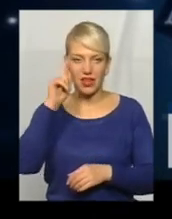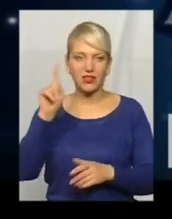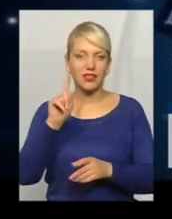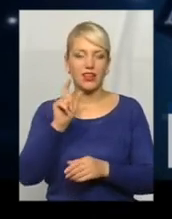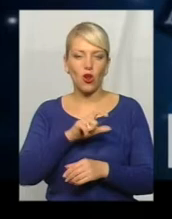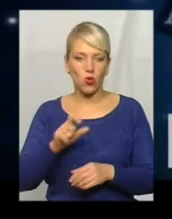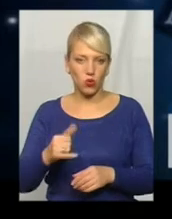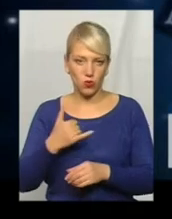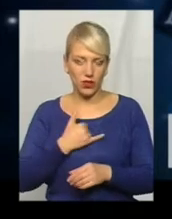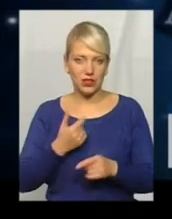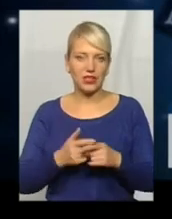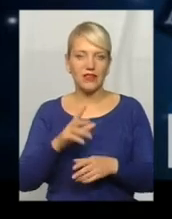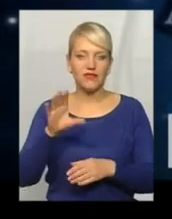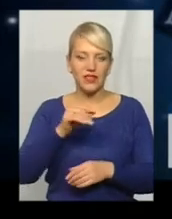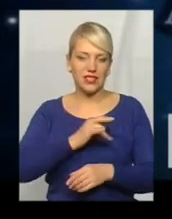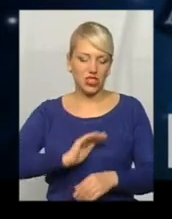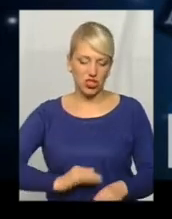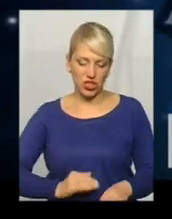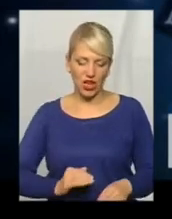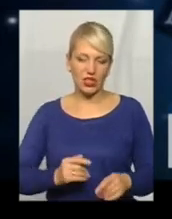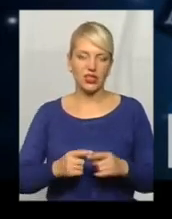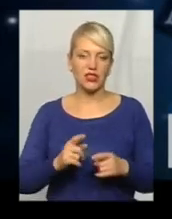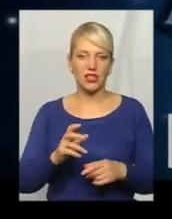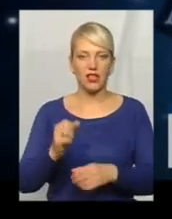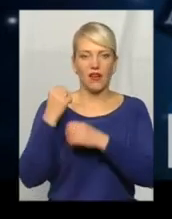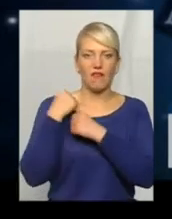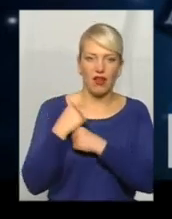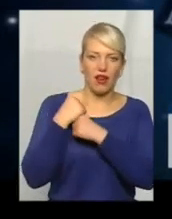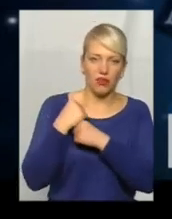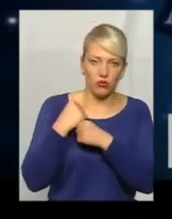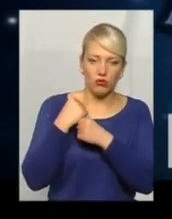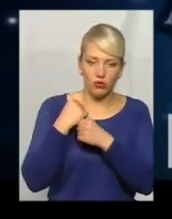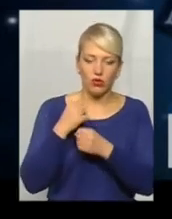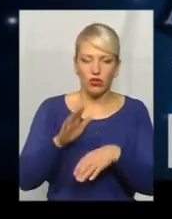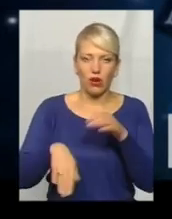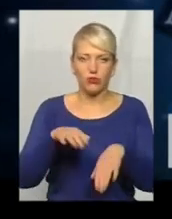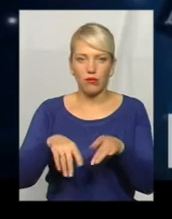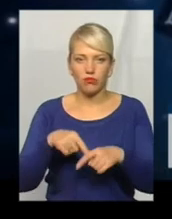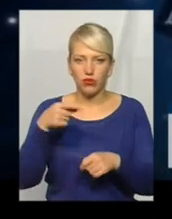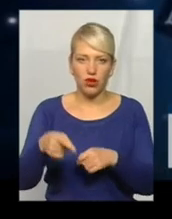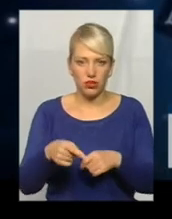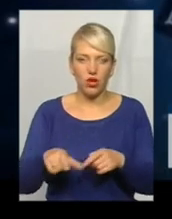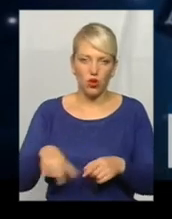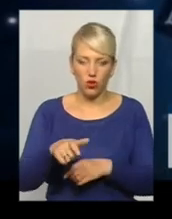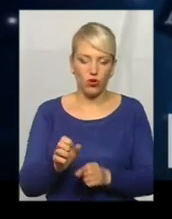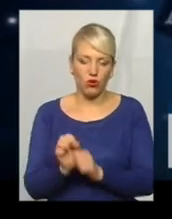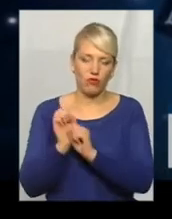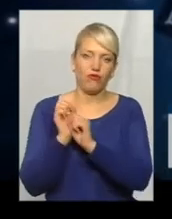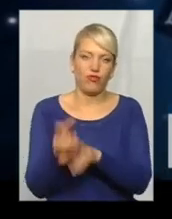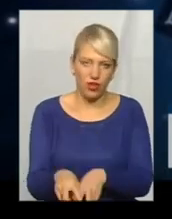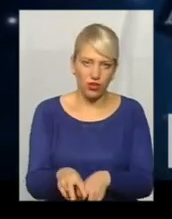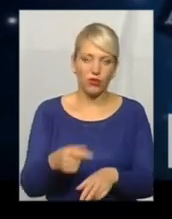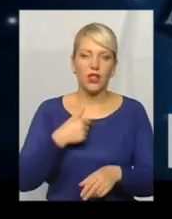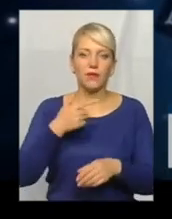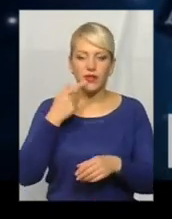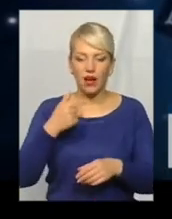Всі з частного сектора взяв беретку на плечі, чап-чап через дорогу, прийшов і викинув. Я вчора